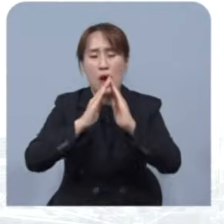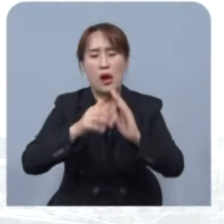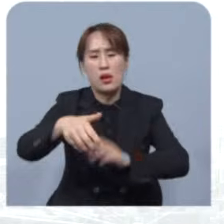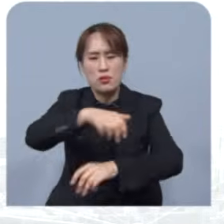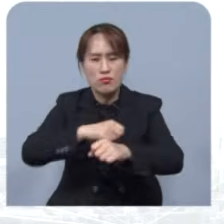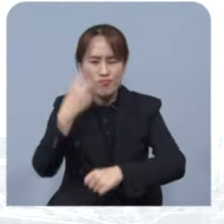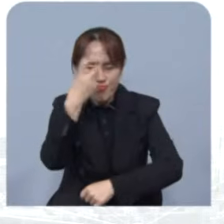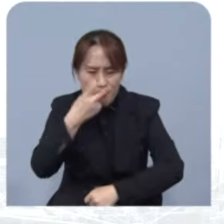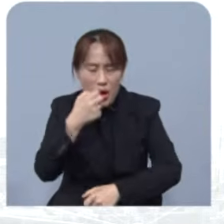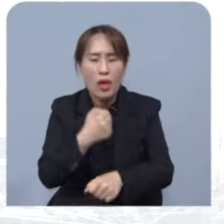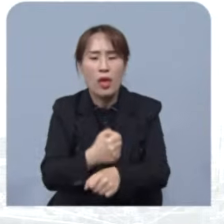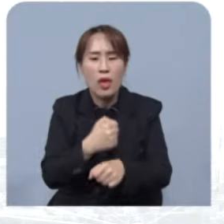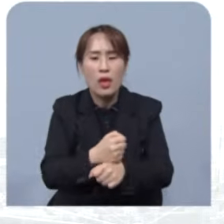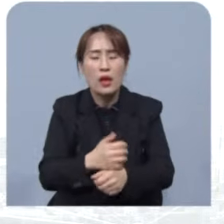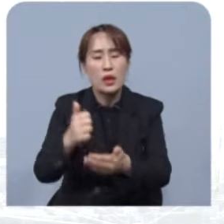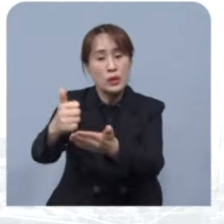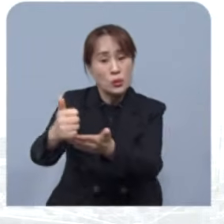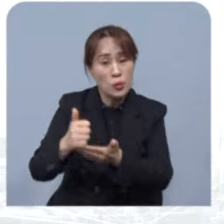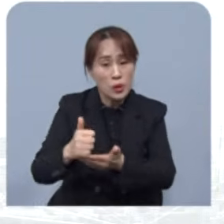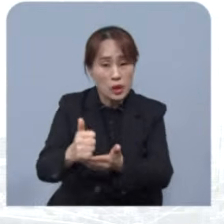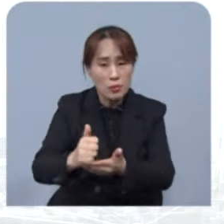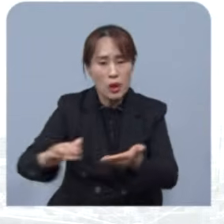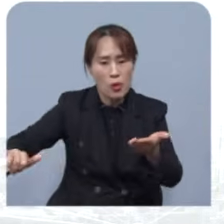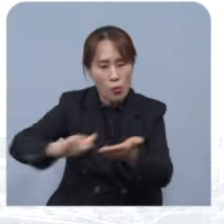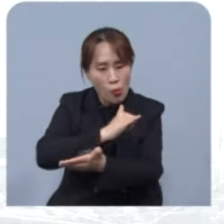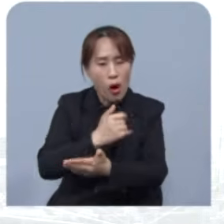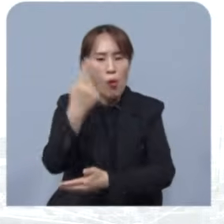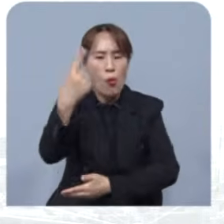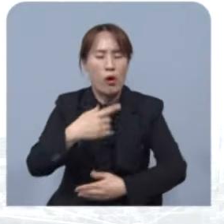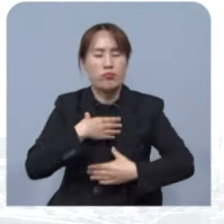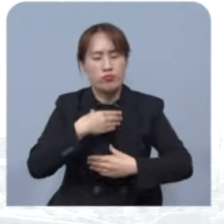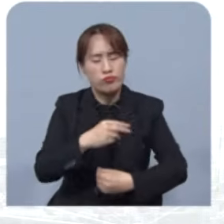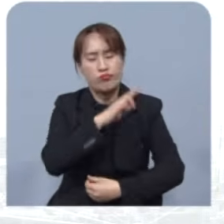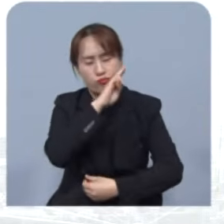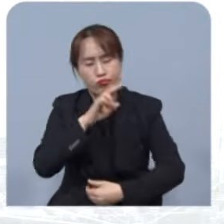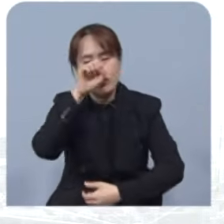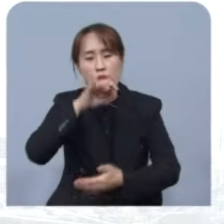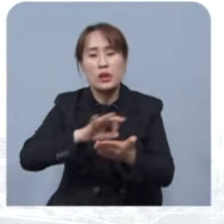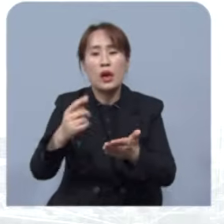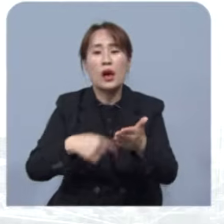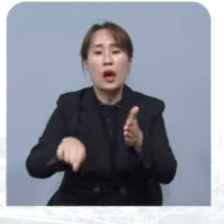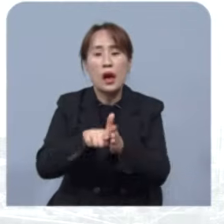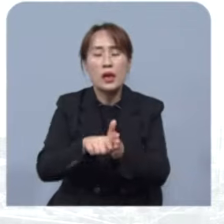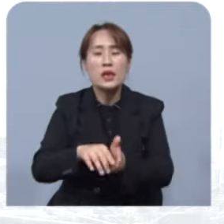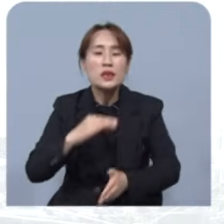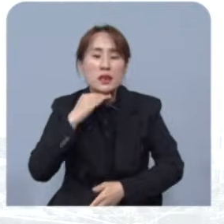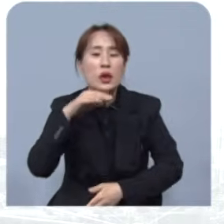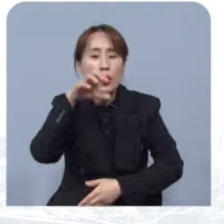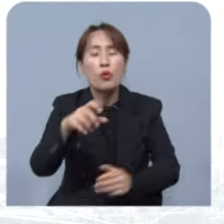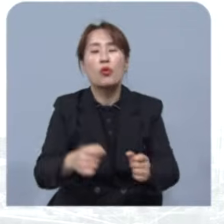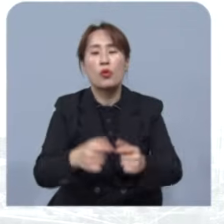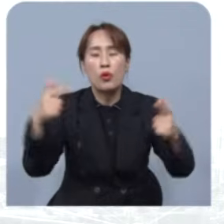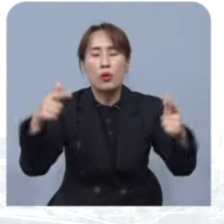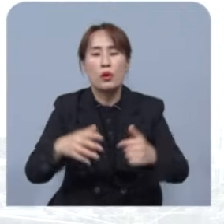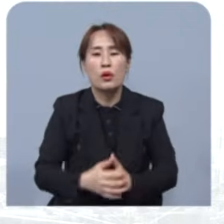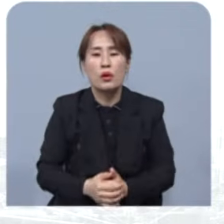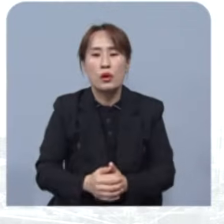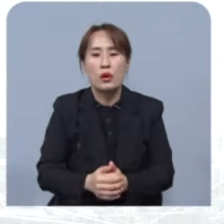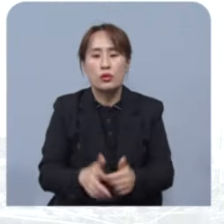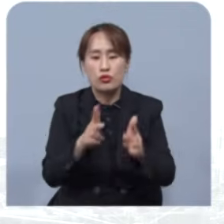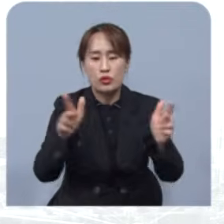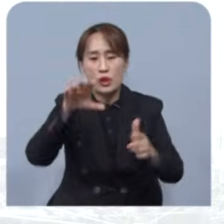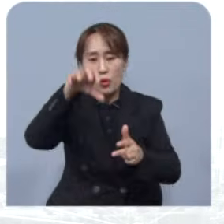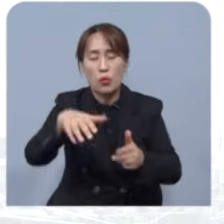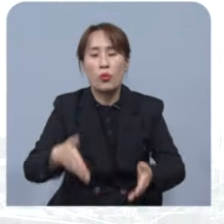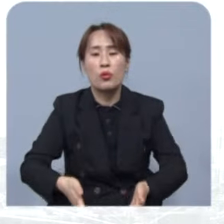적극 검토하고 이용객이 공항을 편하게 이용할 수 있도록 여객 터미널을 넓히고 주기장을 확충하는